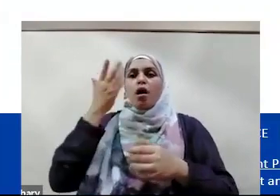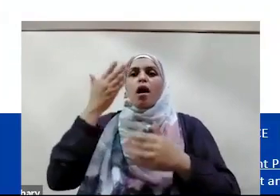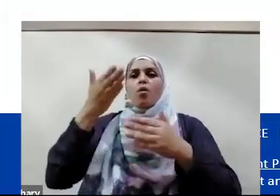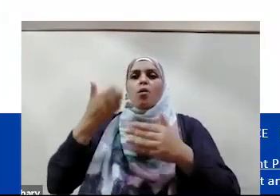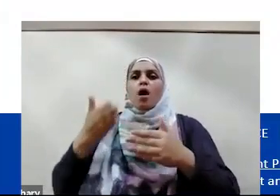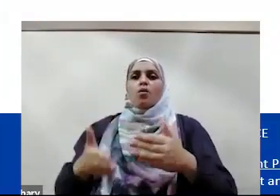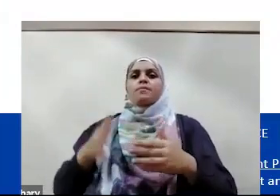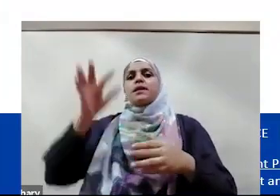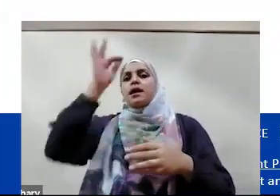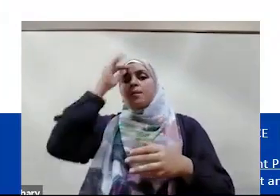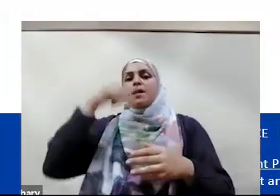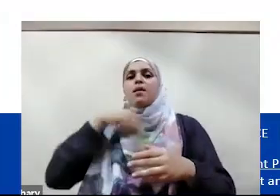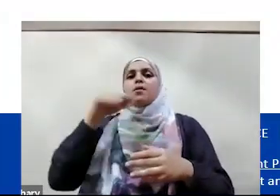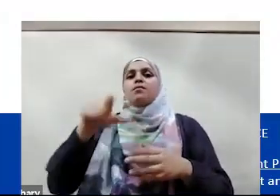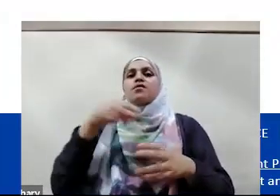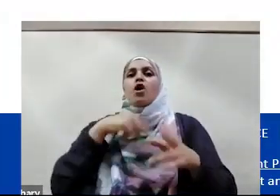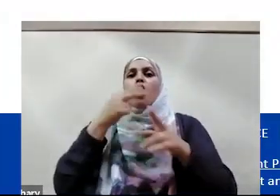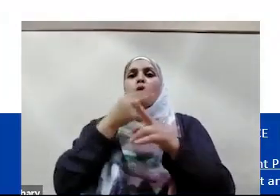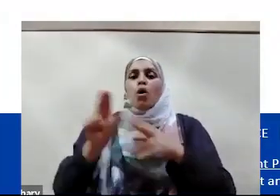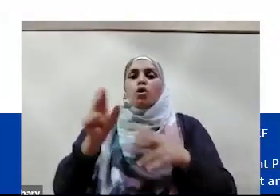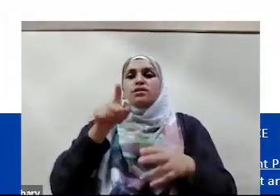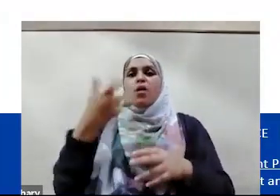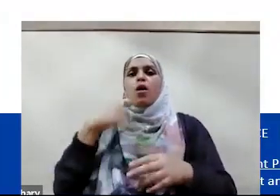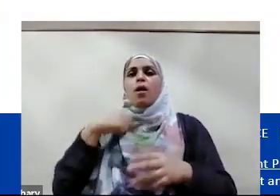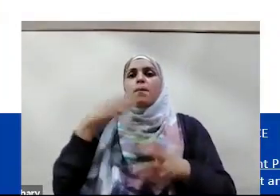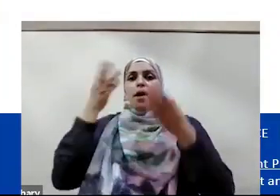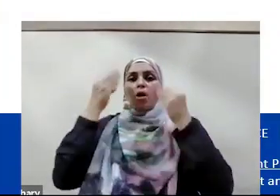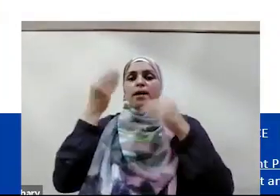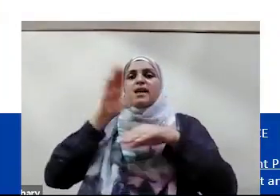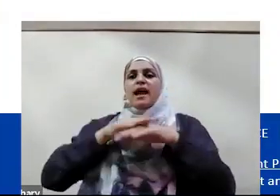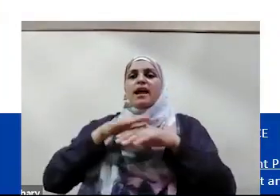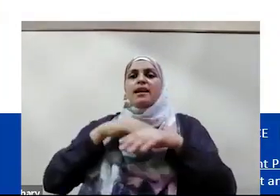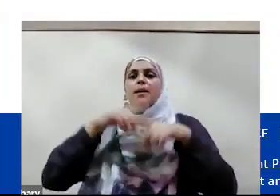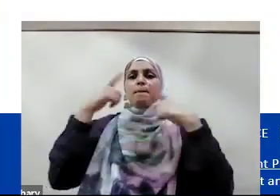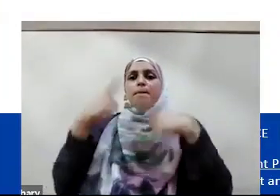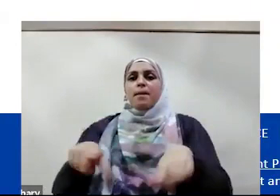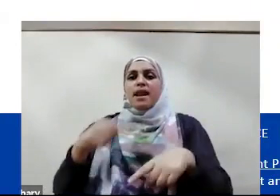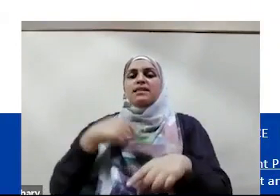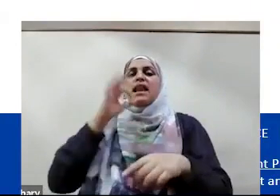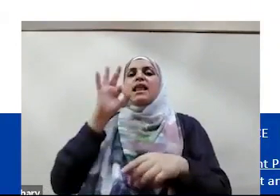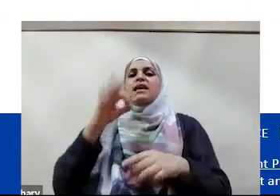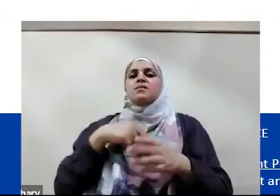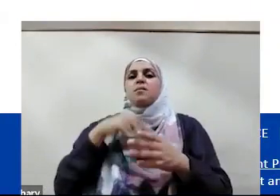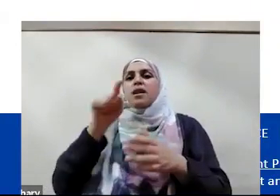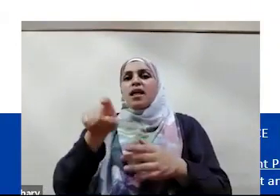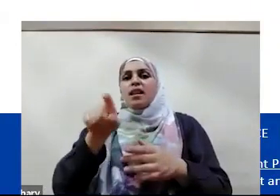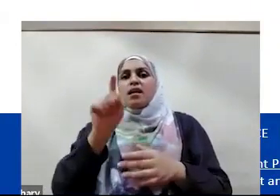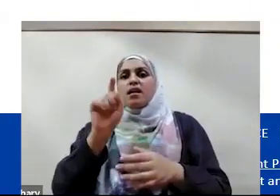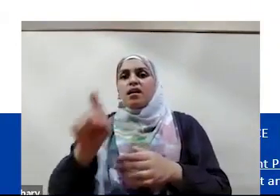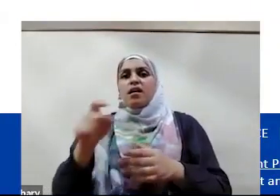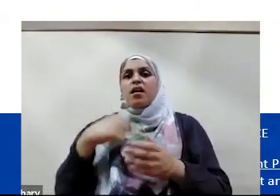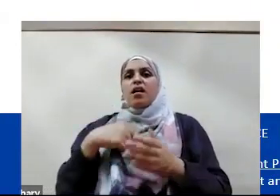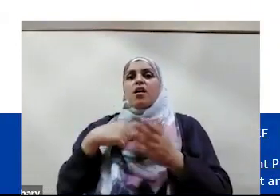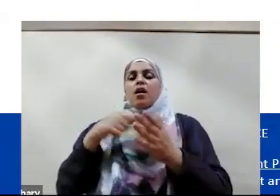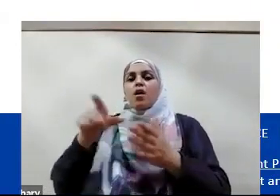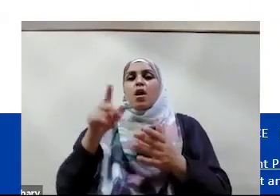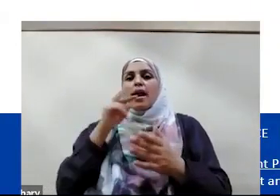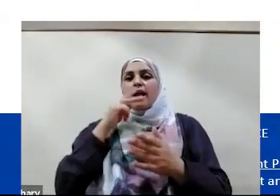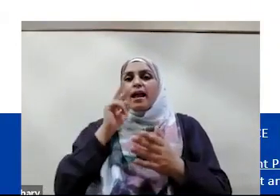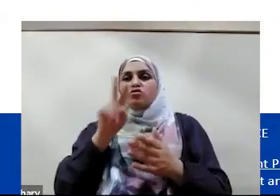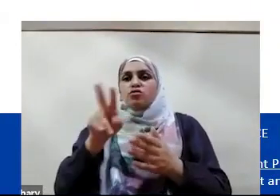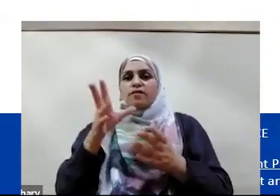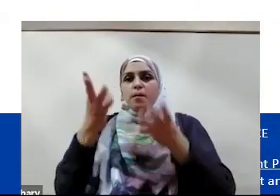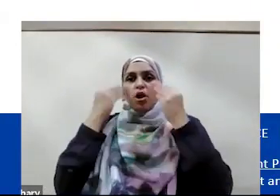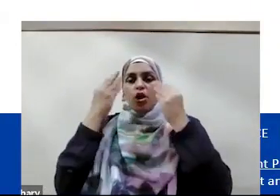الكونتري انفورميشن أو معلومات البلد بتاعتي، لازم إن أنا أنزل هنا لحتة الأوارد انفورميشن أو